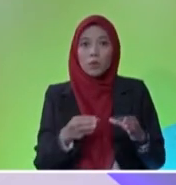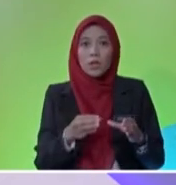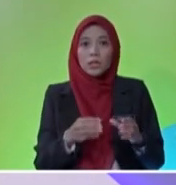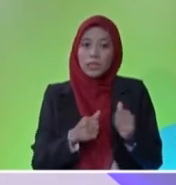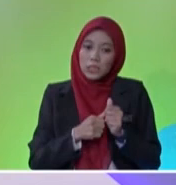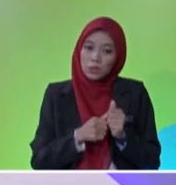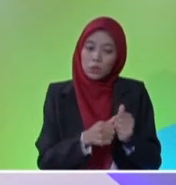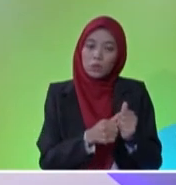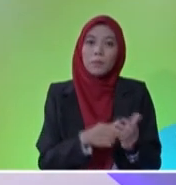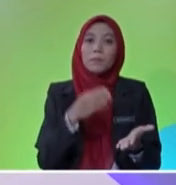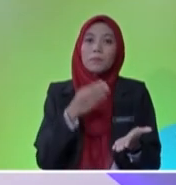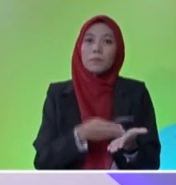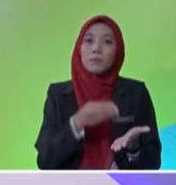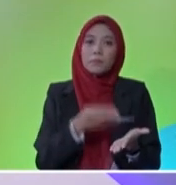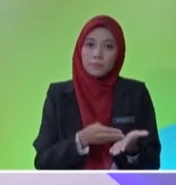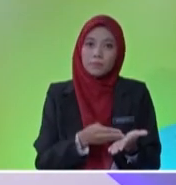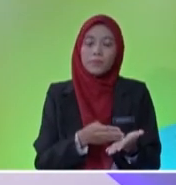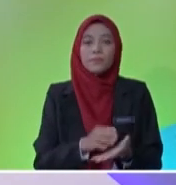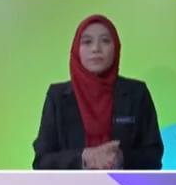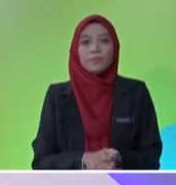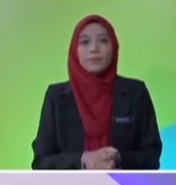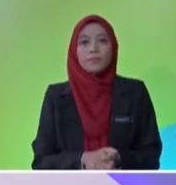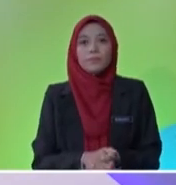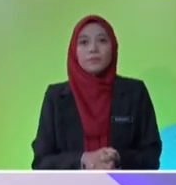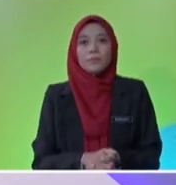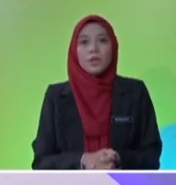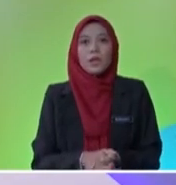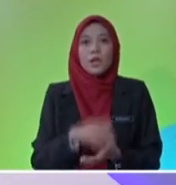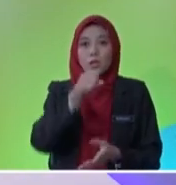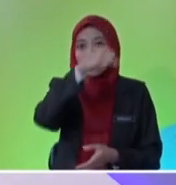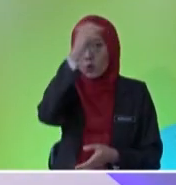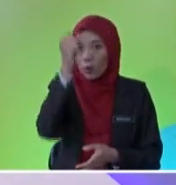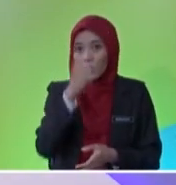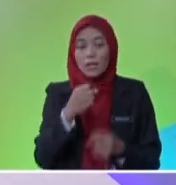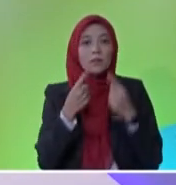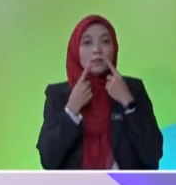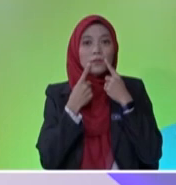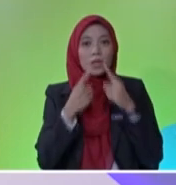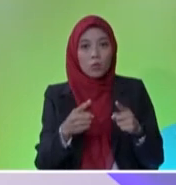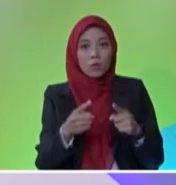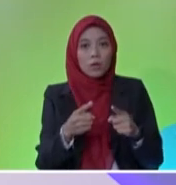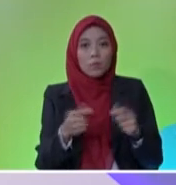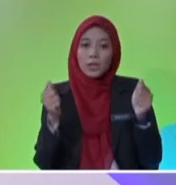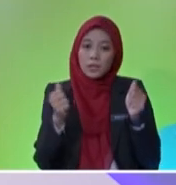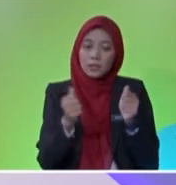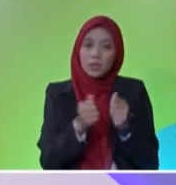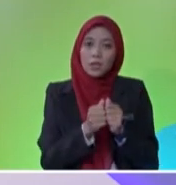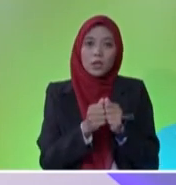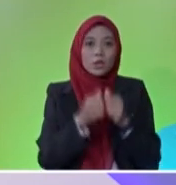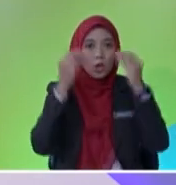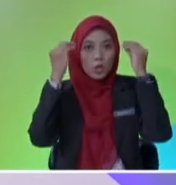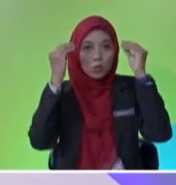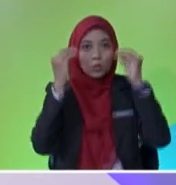dibincangkan kali kita Ikhlas itu enggak jalan bersoal jawab jadi besar Jawa antara guru dengan murid